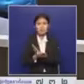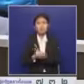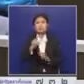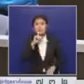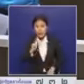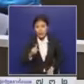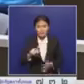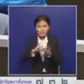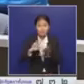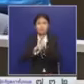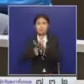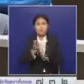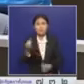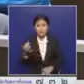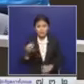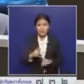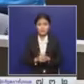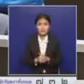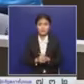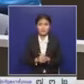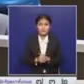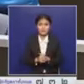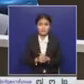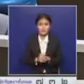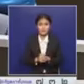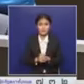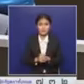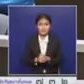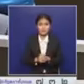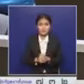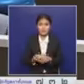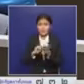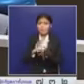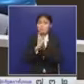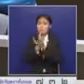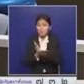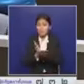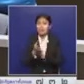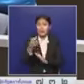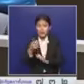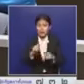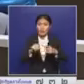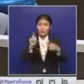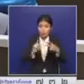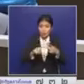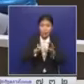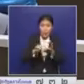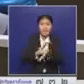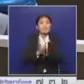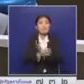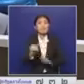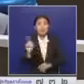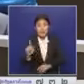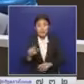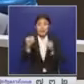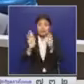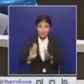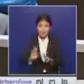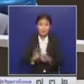จะปฏิรูปอะไรปฏิรูปอย่างไรปฏิรูปแบบ